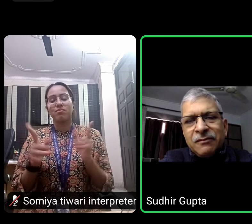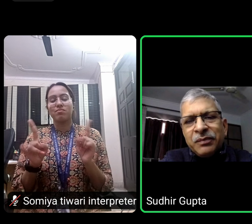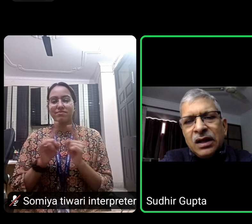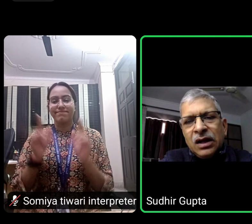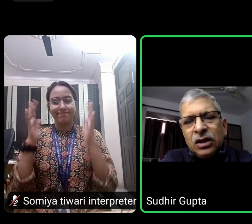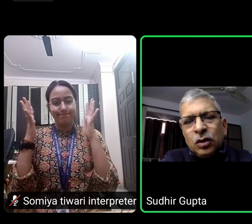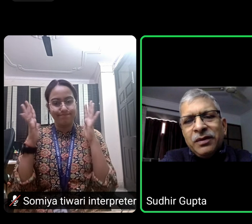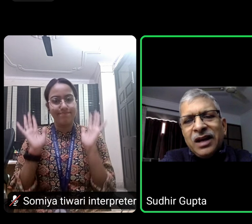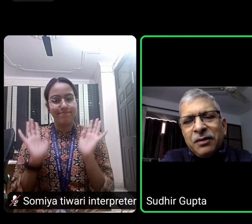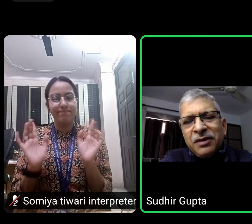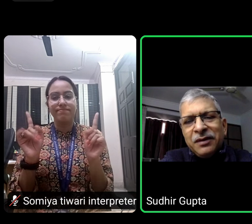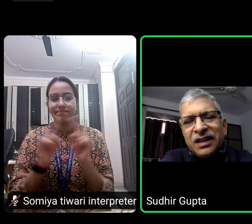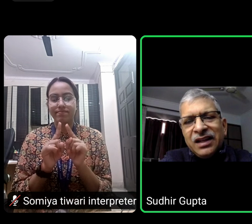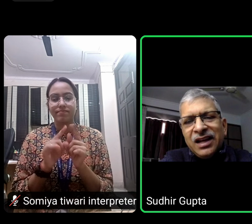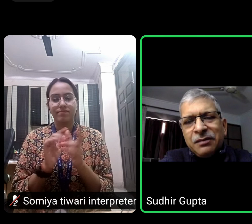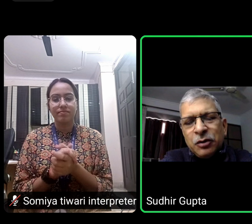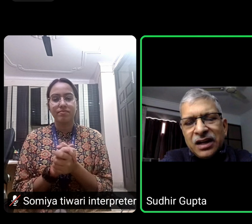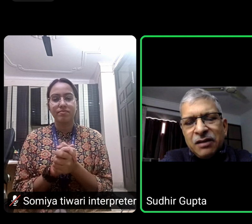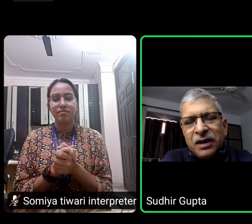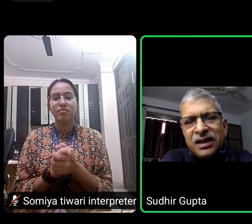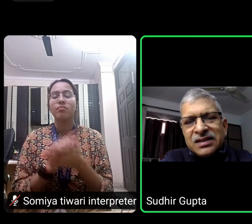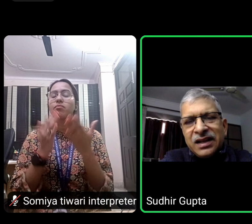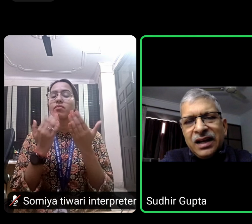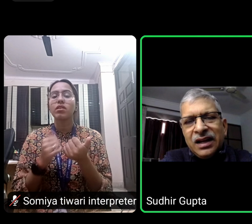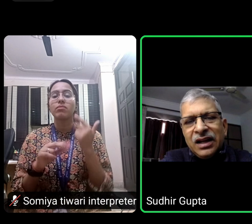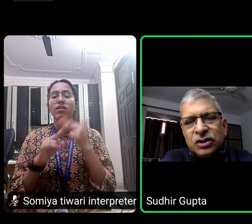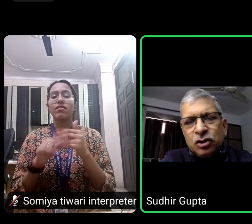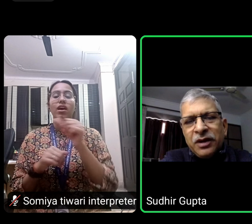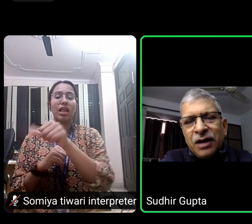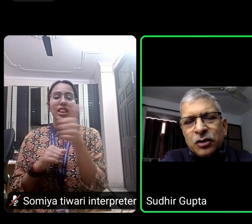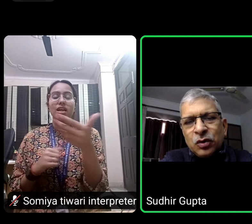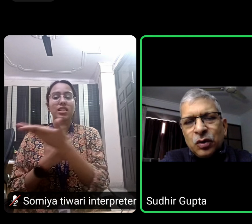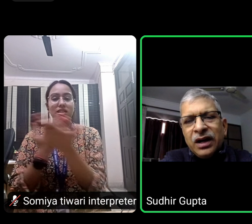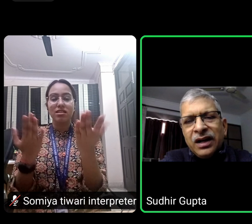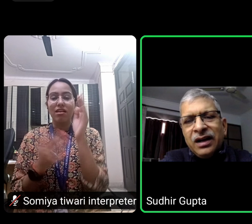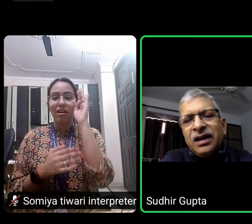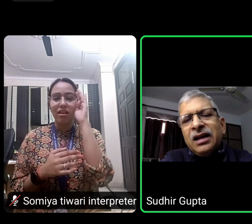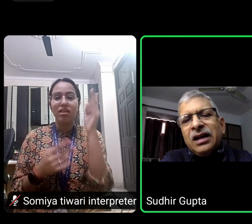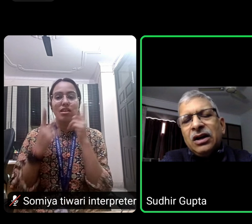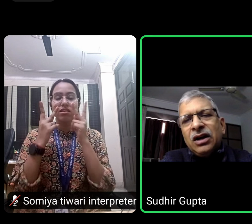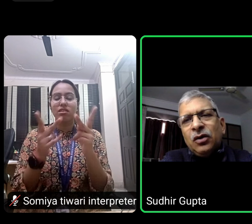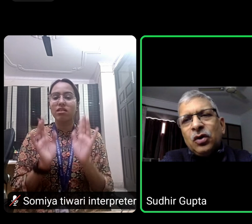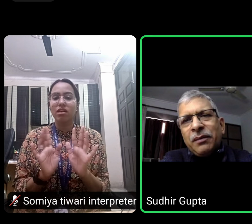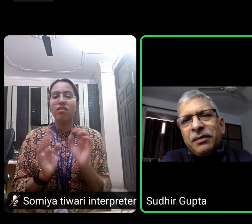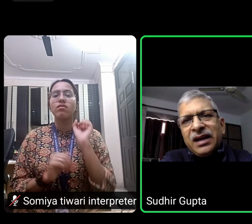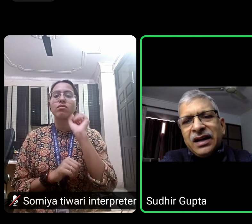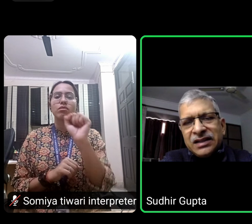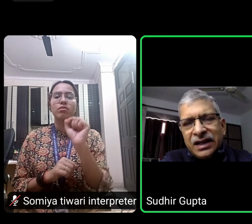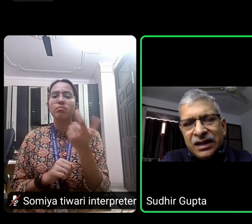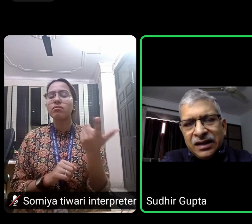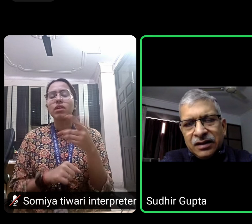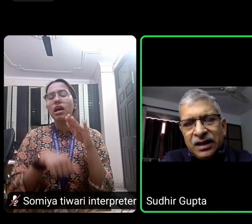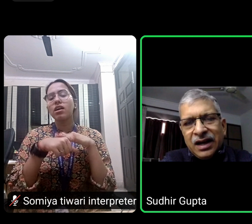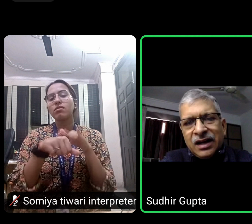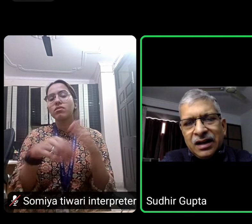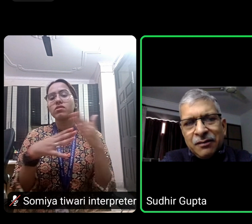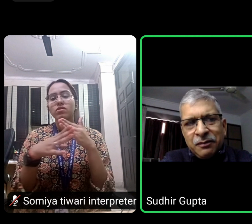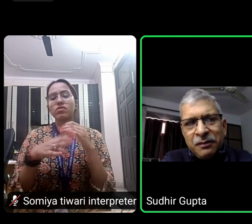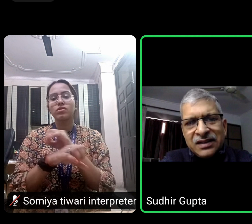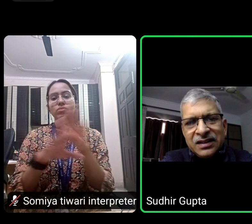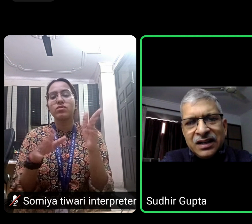दैट। तो अभी आप हमें ये बताइए कि आप जो बाकी पेरेंट्स हैं जो भी आपको सुन रहे हैं उनको आप क्या कहना चाहेंगे,